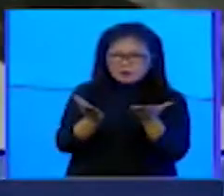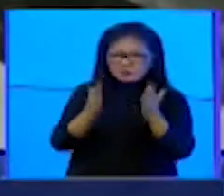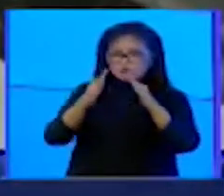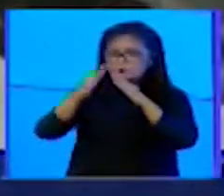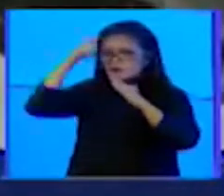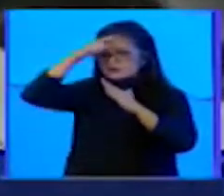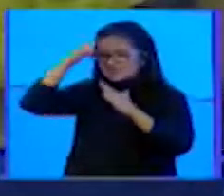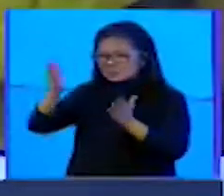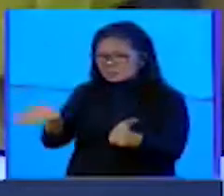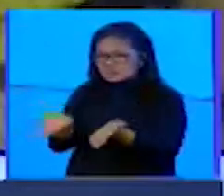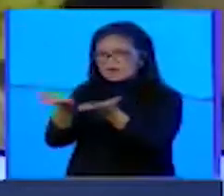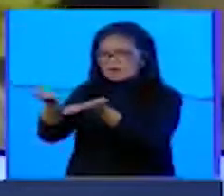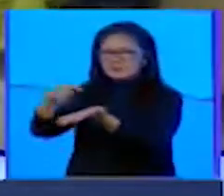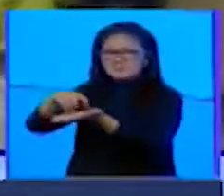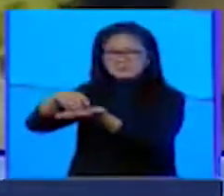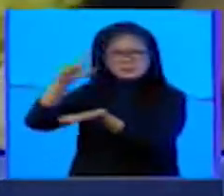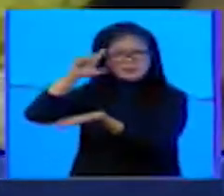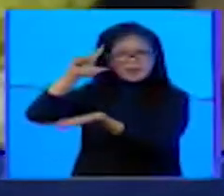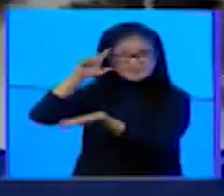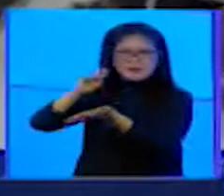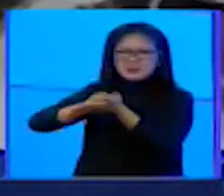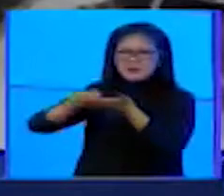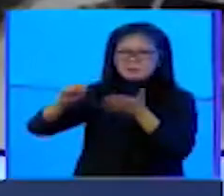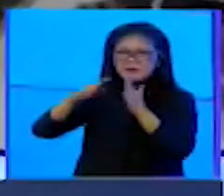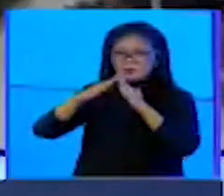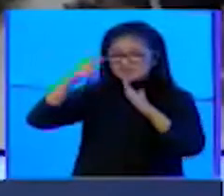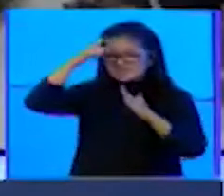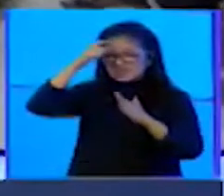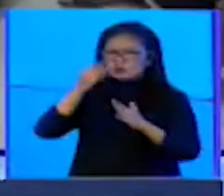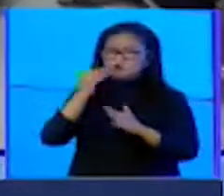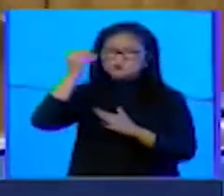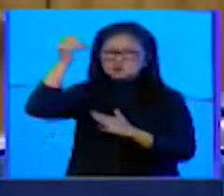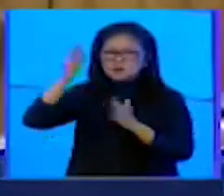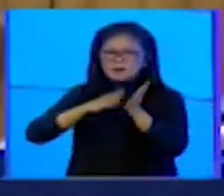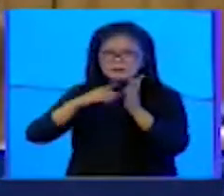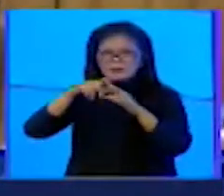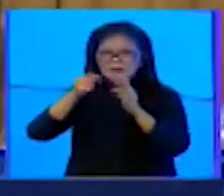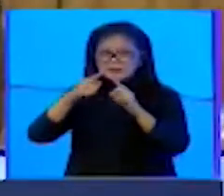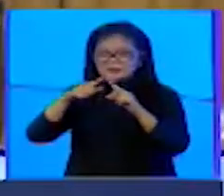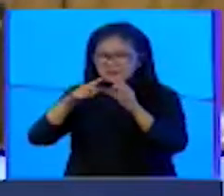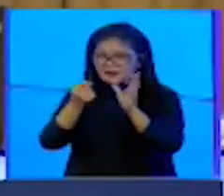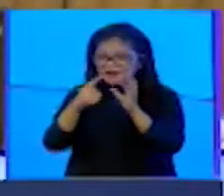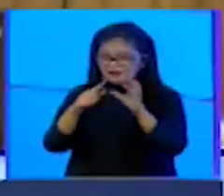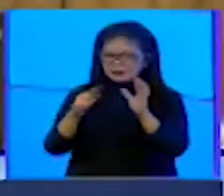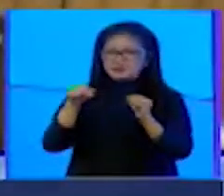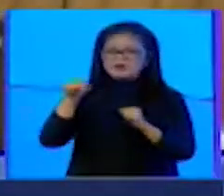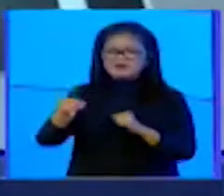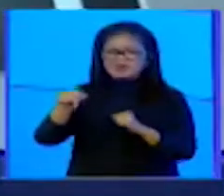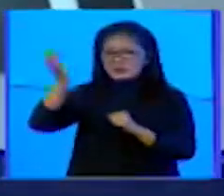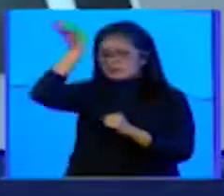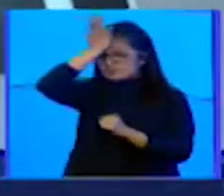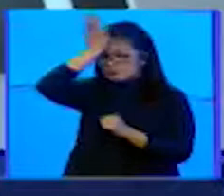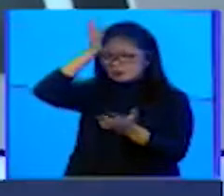di Sleman itu ada yang namanya rumah sakit rujukan antara itu dengan keputusan bupati. Itu yang tidak termasuk rumah